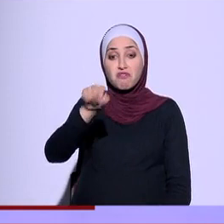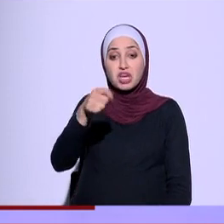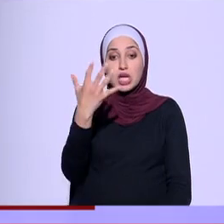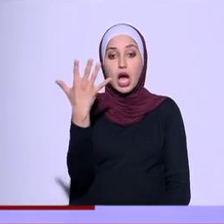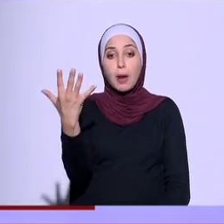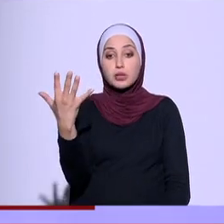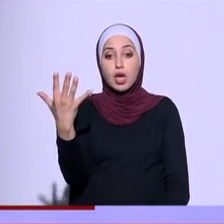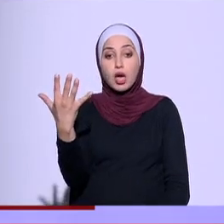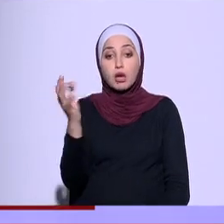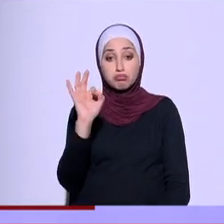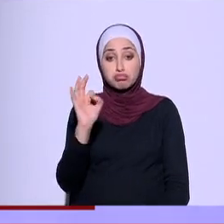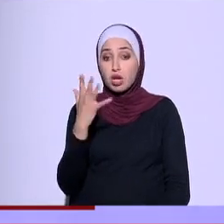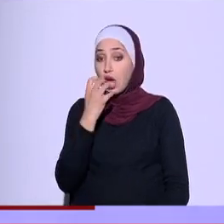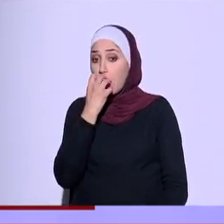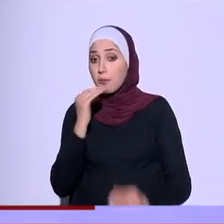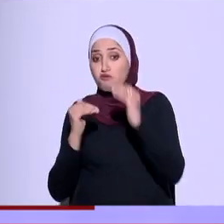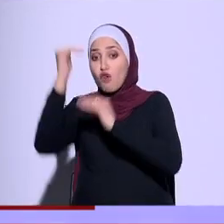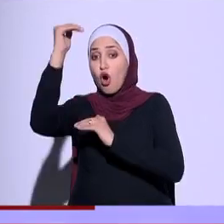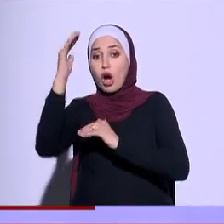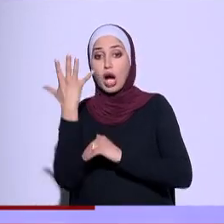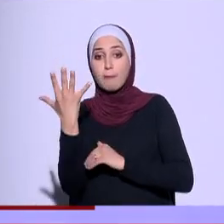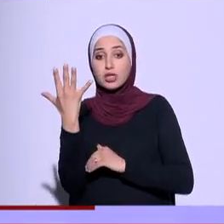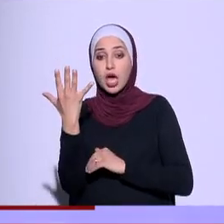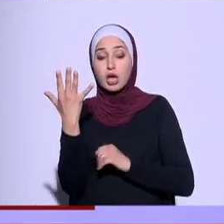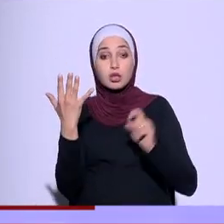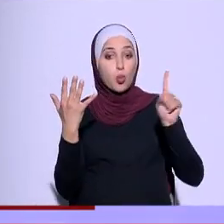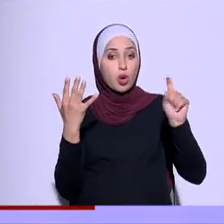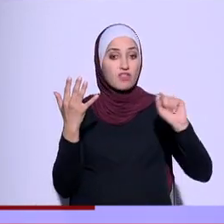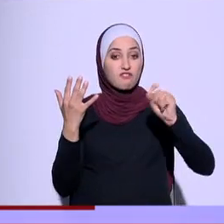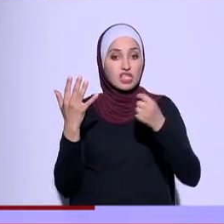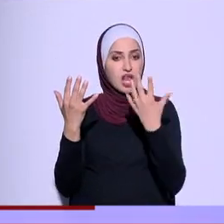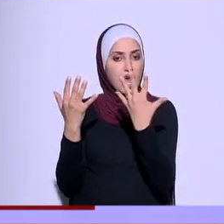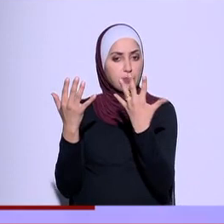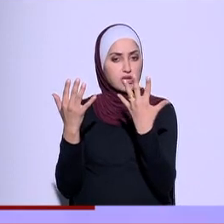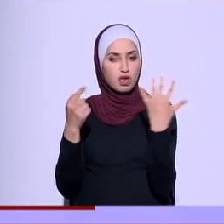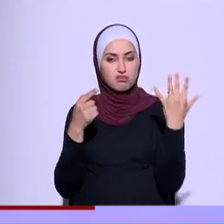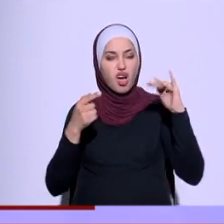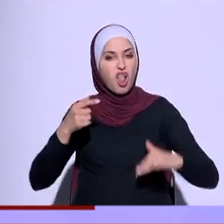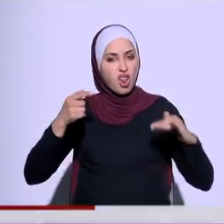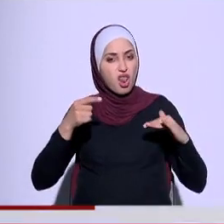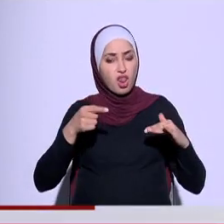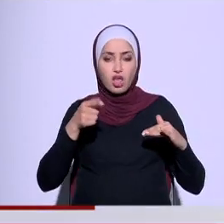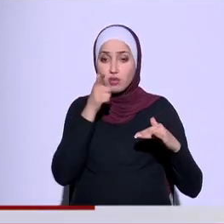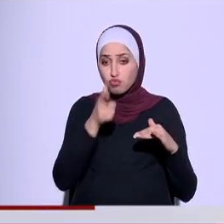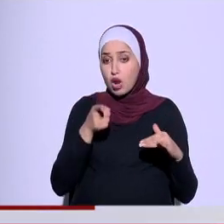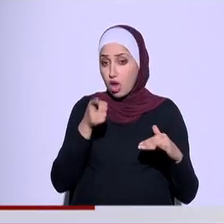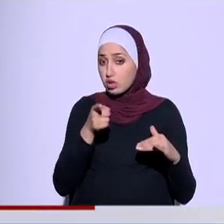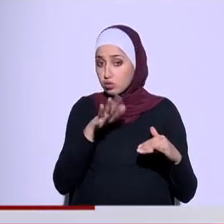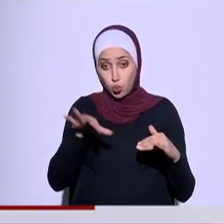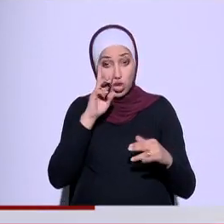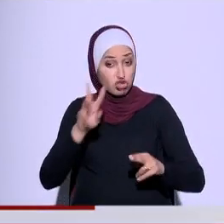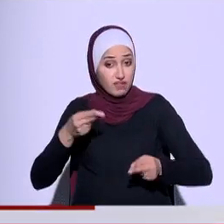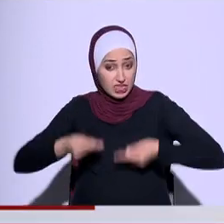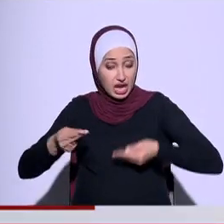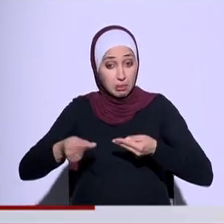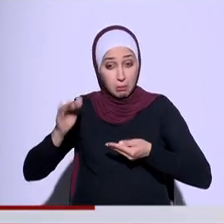متجر التطبيقات. هل أخذتم في هذه النسخة المحدثة بملاحظات المستخدمين؟ طبعا التغذية الراجعة من المواطنين